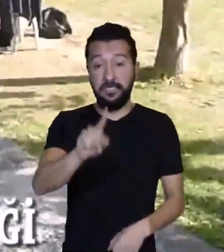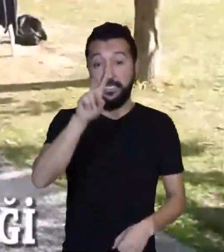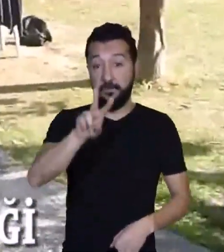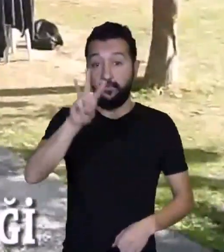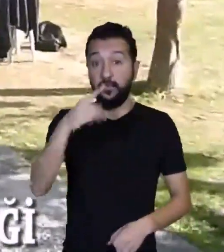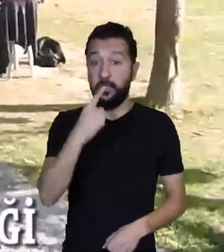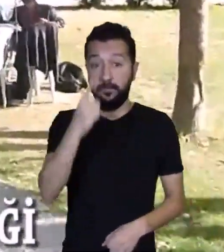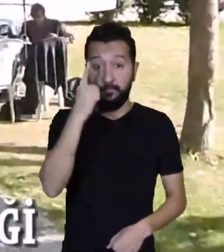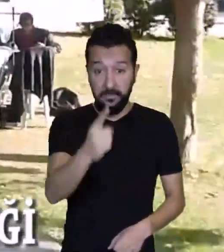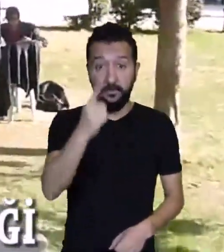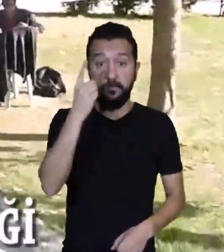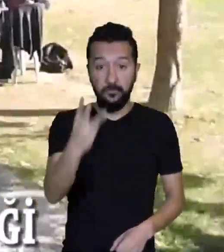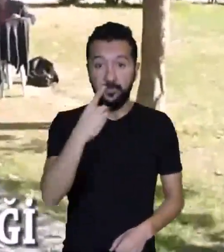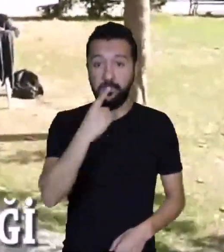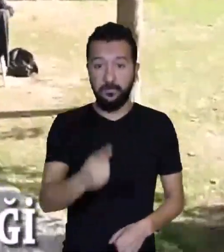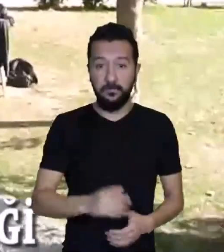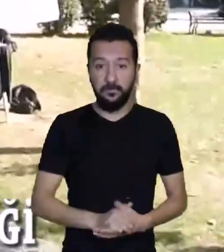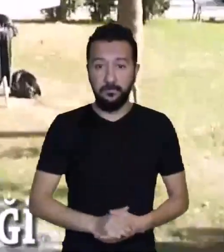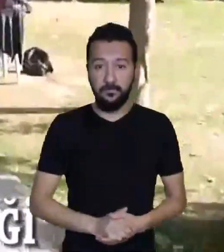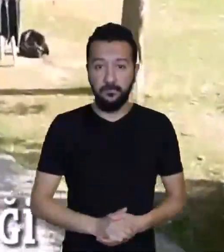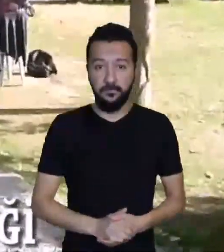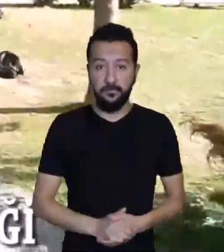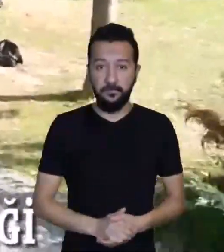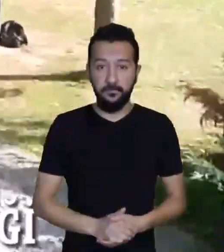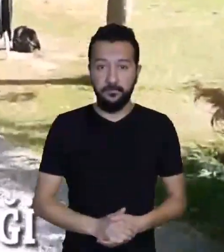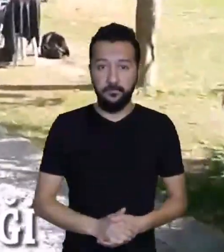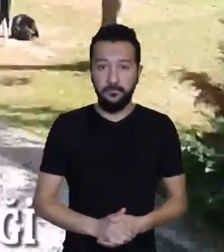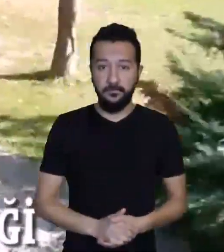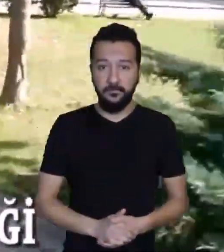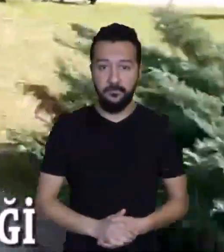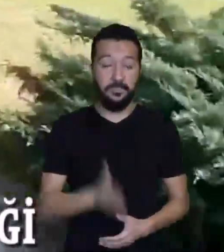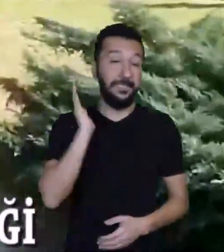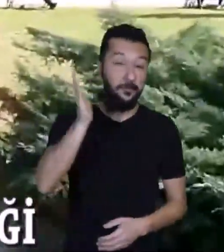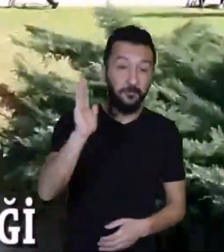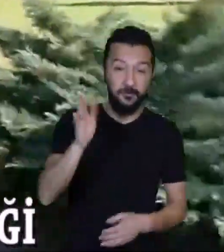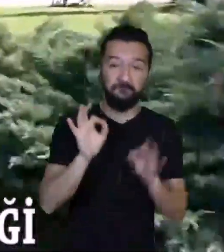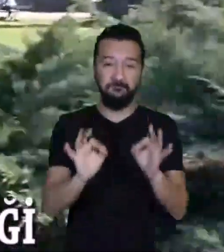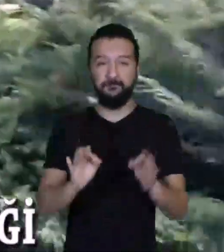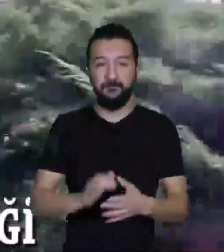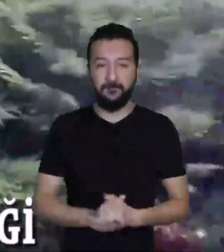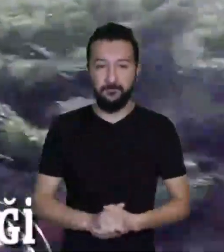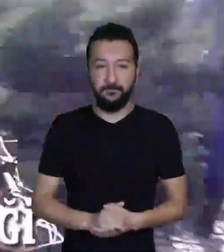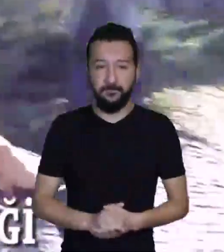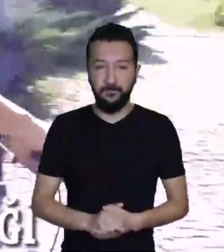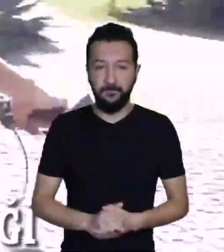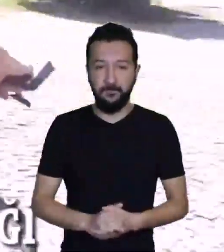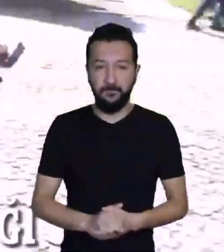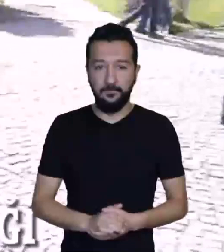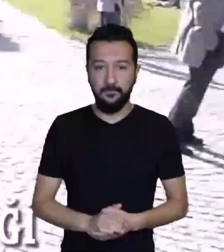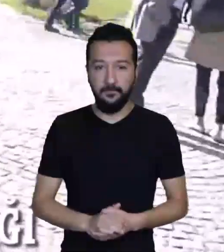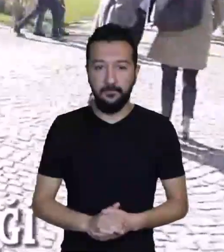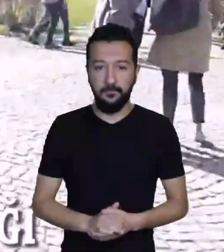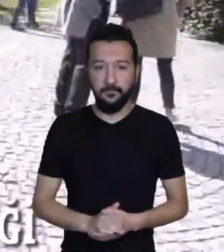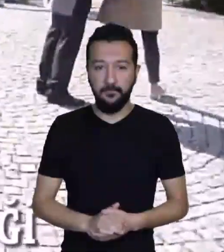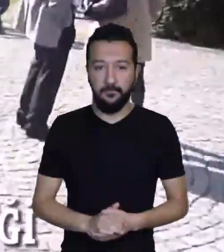basmak. Tabii. 1-2-3 diyeceğim. Tamam. 1-2-3. Bisiklet Güney Meydan'ın taş yolunda harekete başladı. Engin'in çevresinde halka